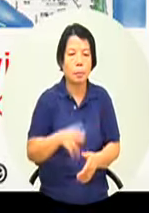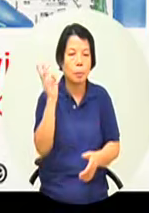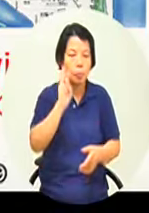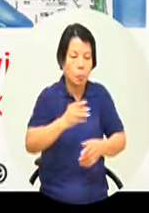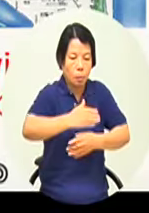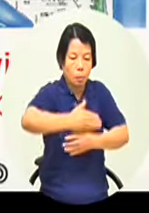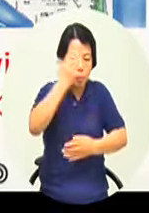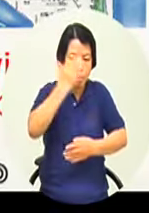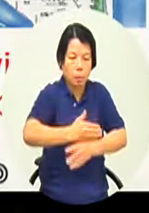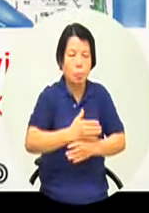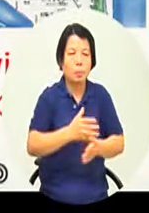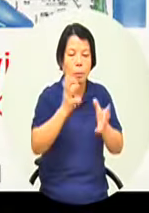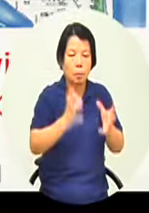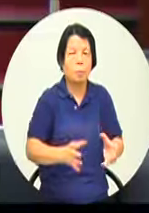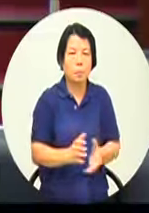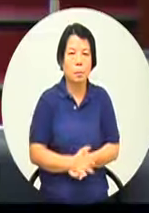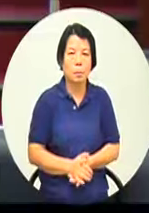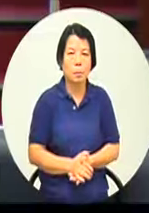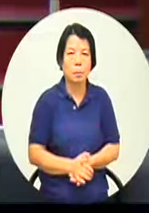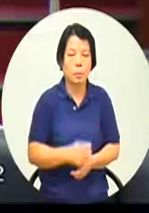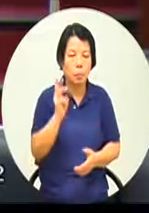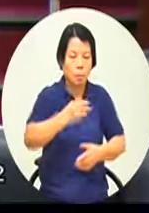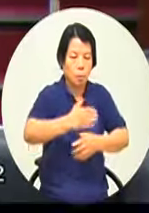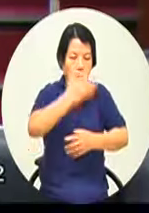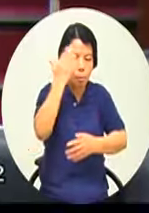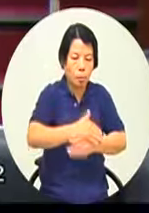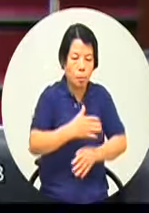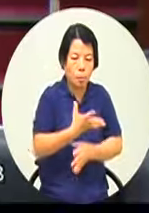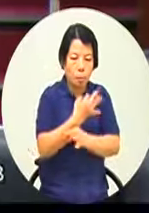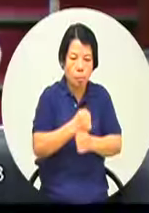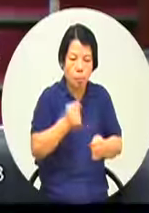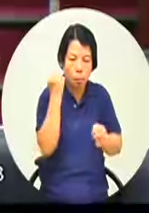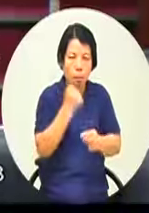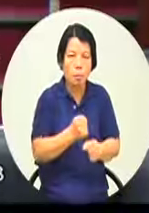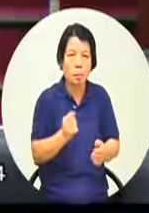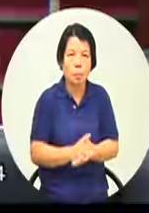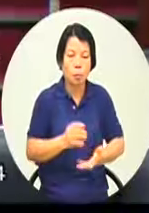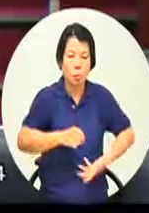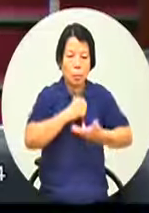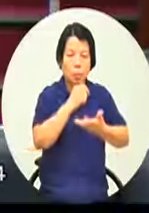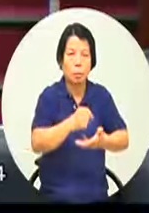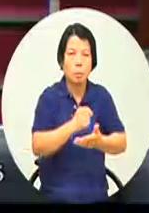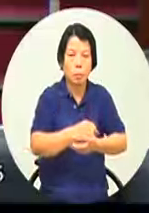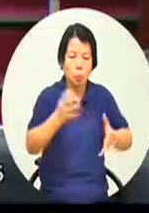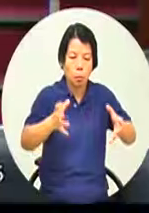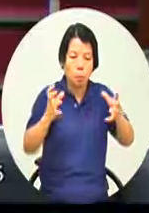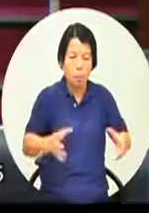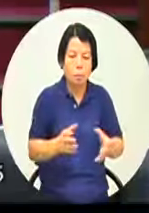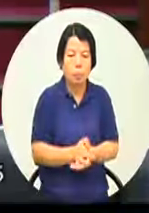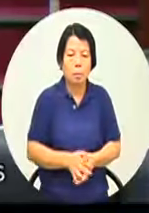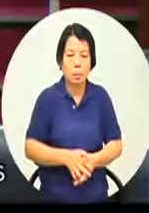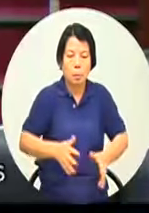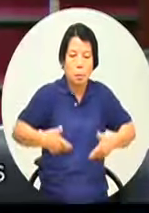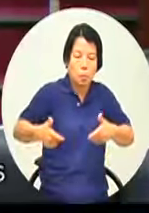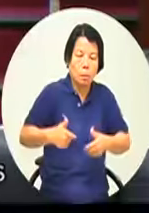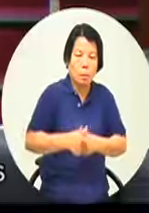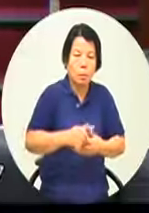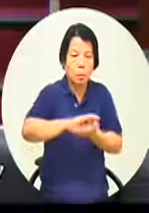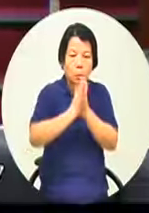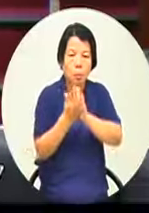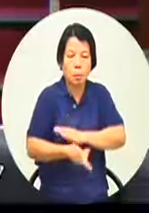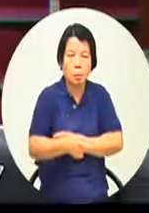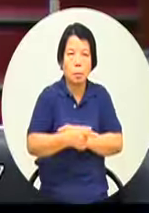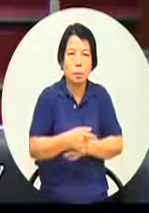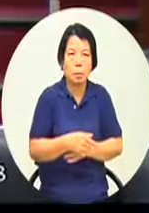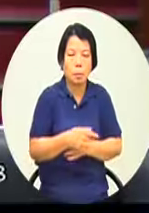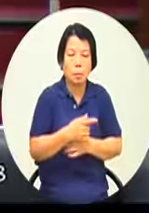设，那水闸门到底什么时候做？我那一天也有提到哈，其实我们应该建立一个紧急应变的平台，把里长